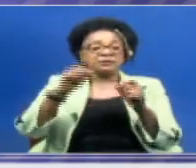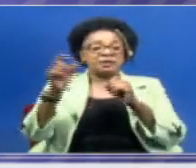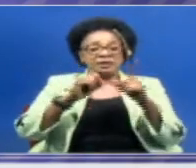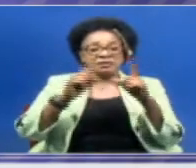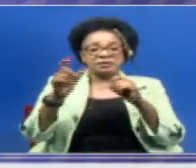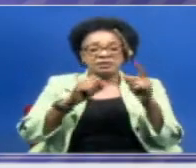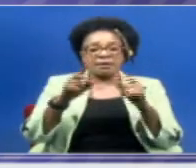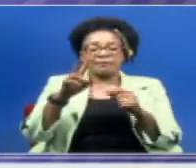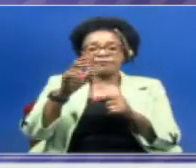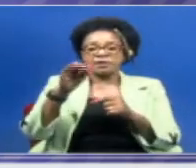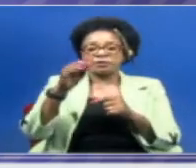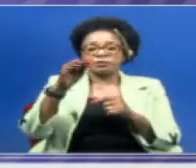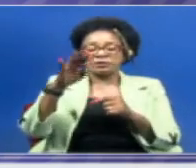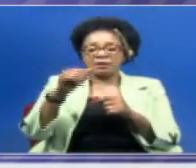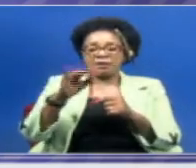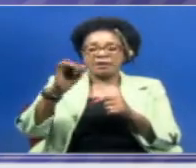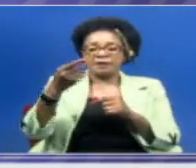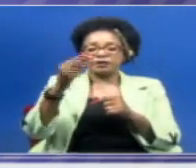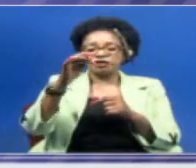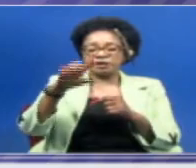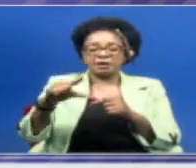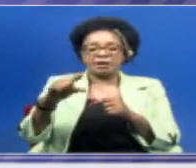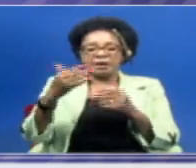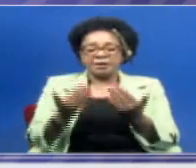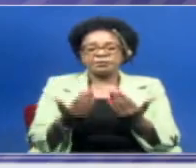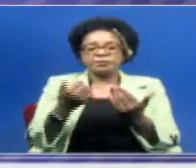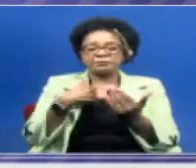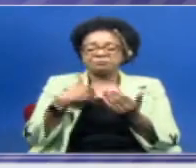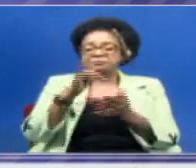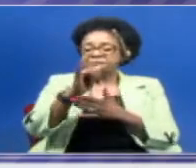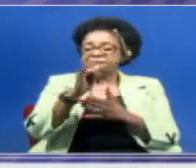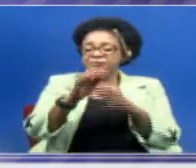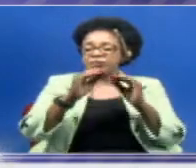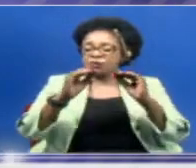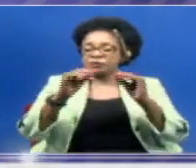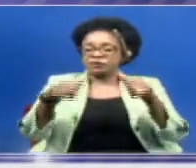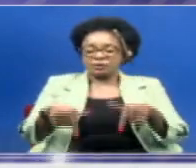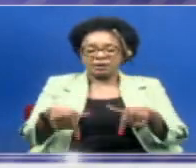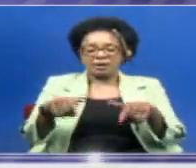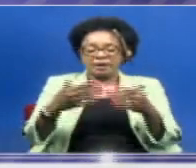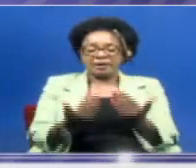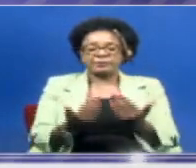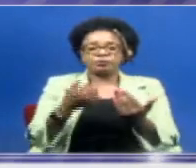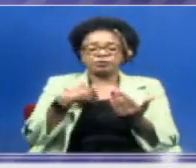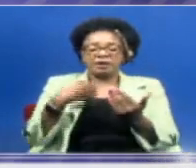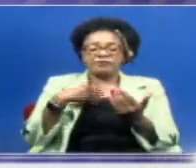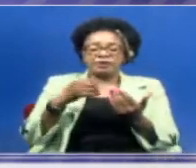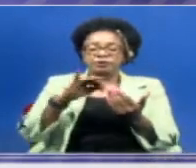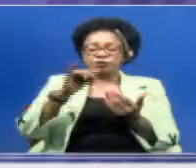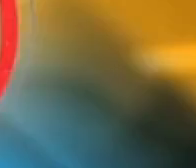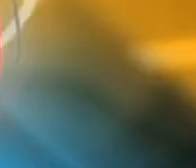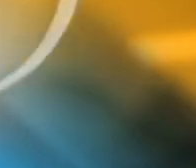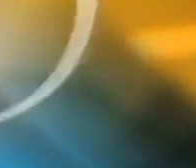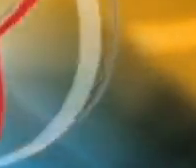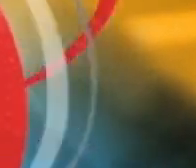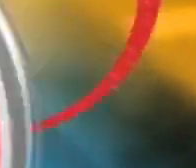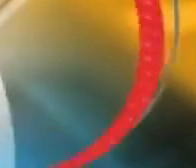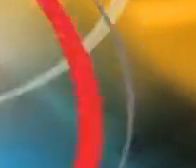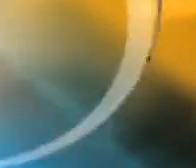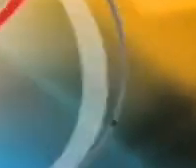Veronica Achieng alijitosa katika taaluma ya ukocha. Leo hii tunamwangazia katika makala ya Jungu Kuu la Spoti.